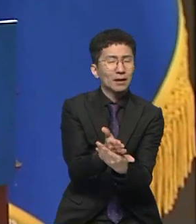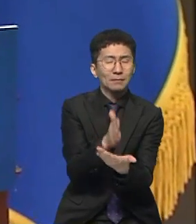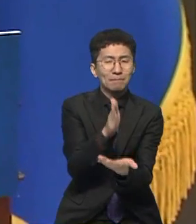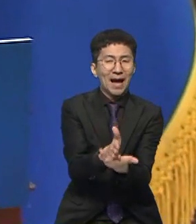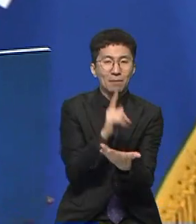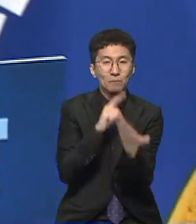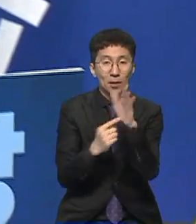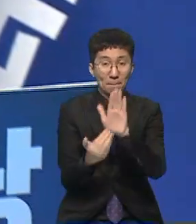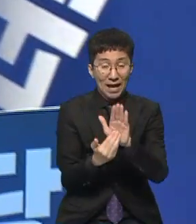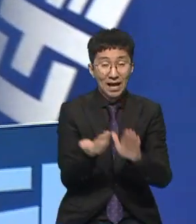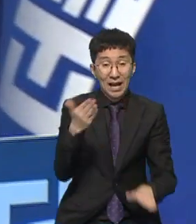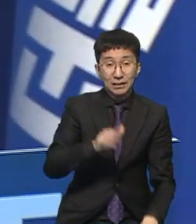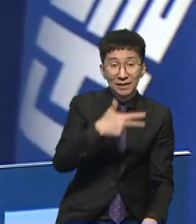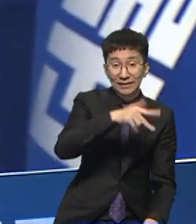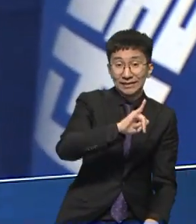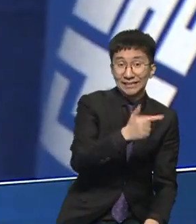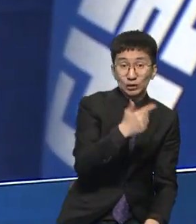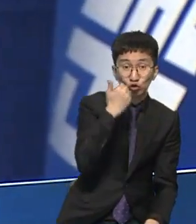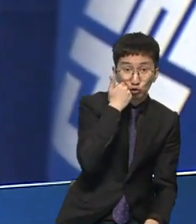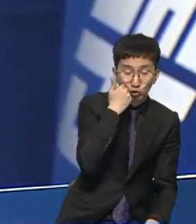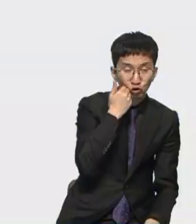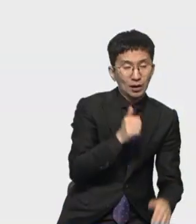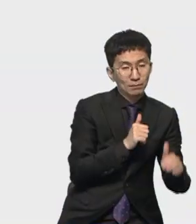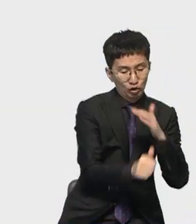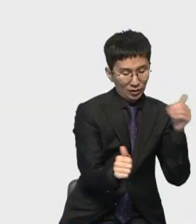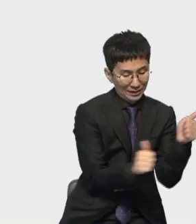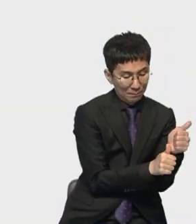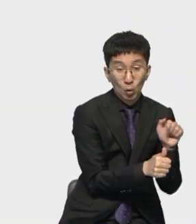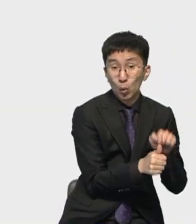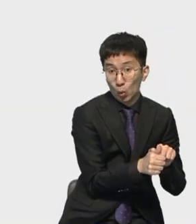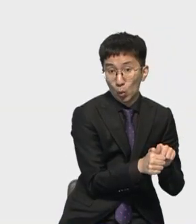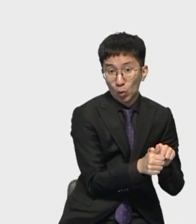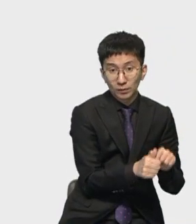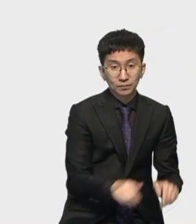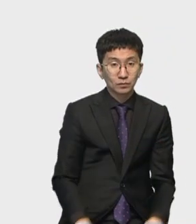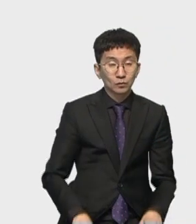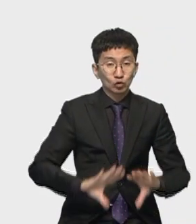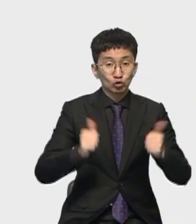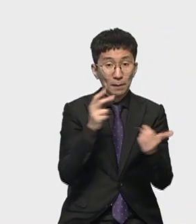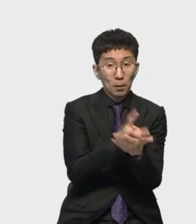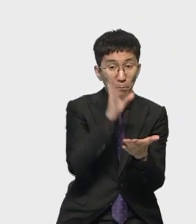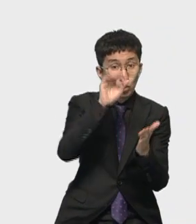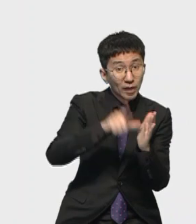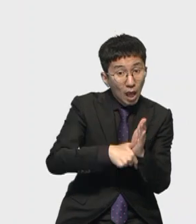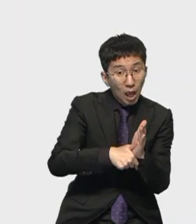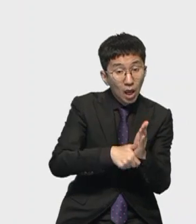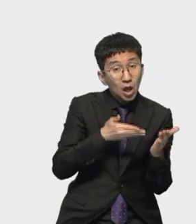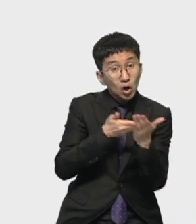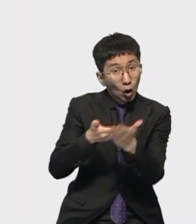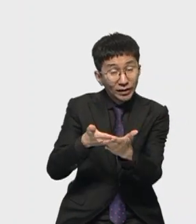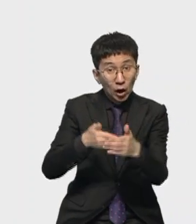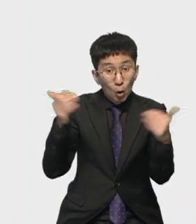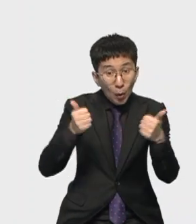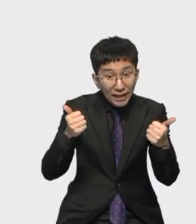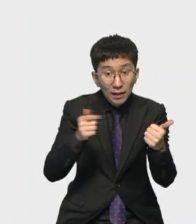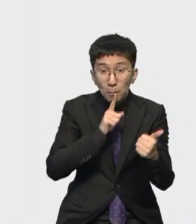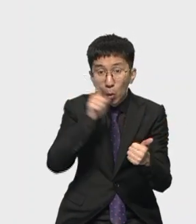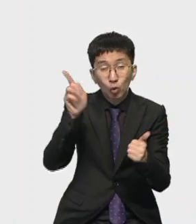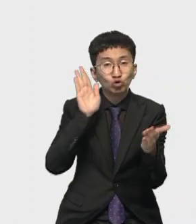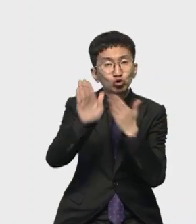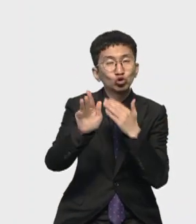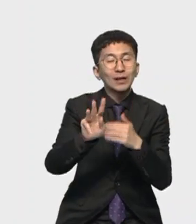요청했습니다. 반면 진성준 민주당 원내수석부대표는 국회법상 해임 건의안은 본회의 보고 뒤 72시간